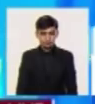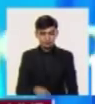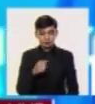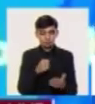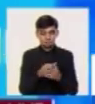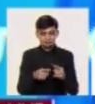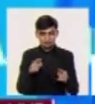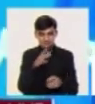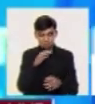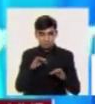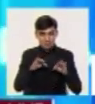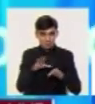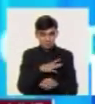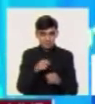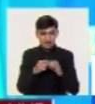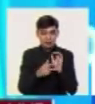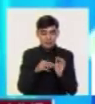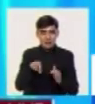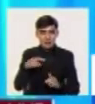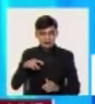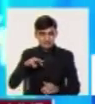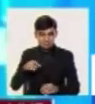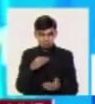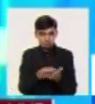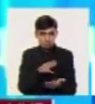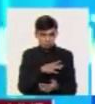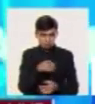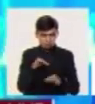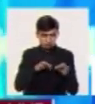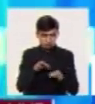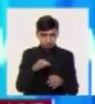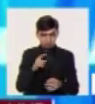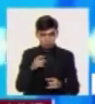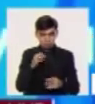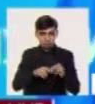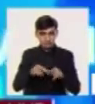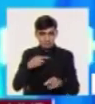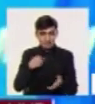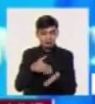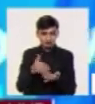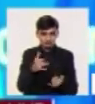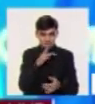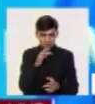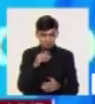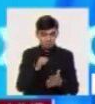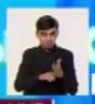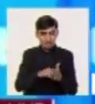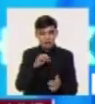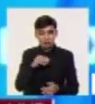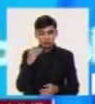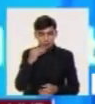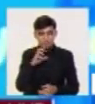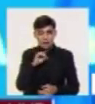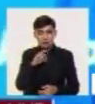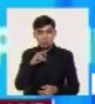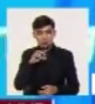Осыған дейінгі жобаға жоспарланған 18 миллиард теңге өте қымбат болды. Біз қазіргі дағдарысқа орай одан бас тарттық. Түркістан мен Байқоңырда үлкен